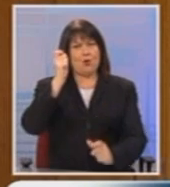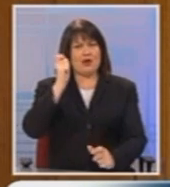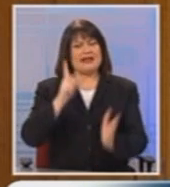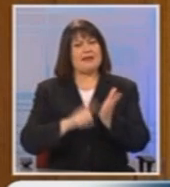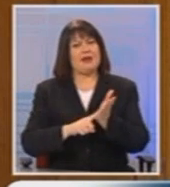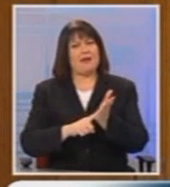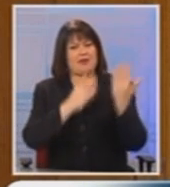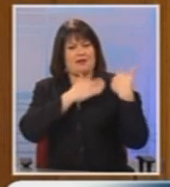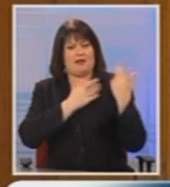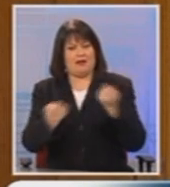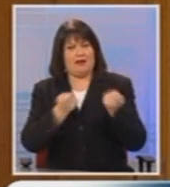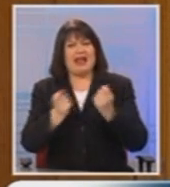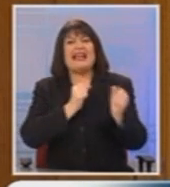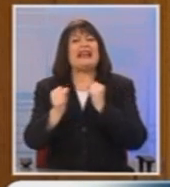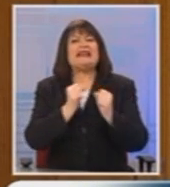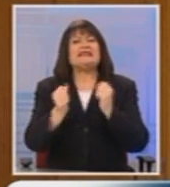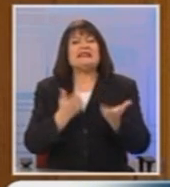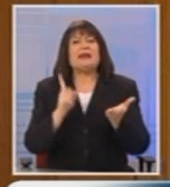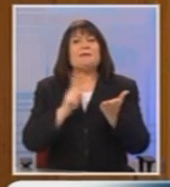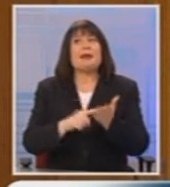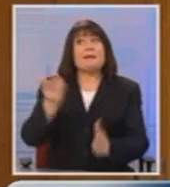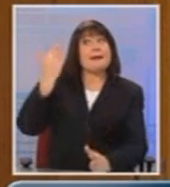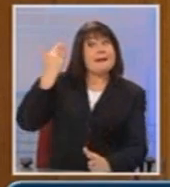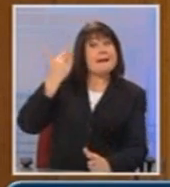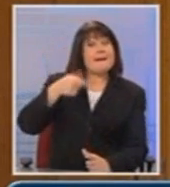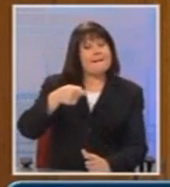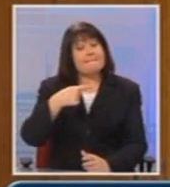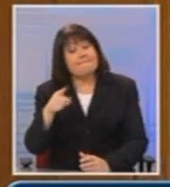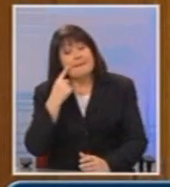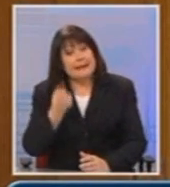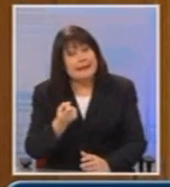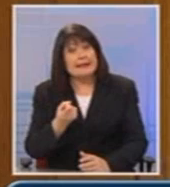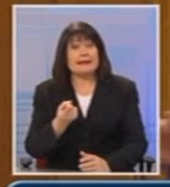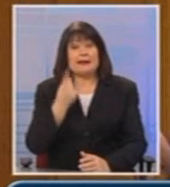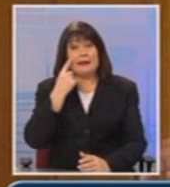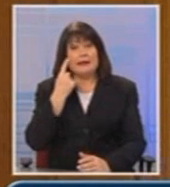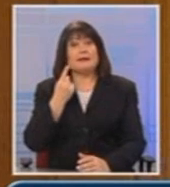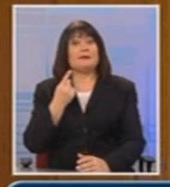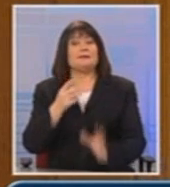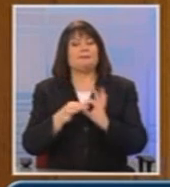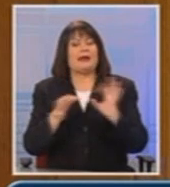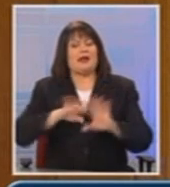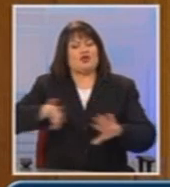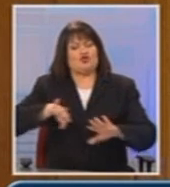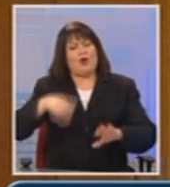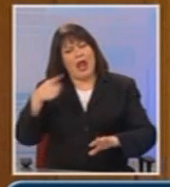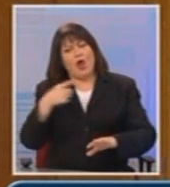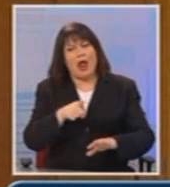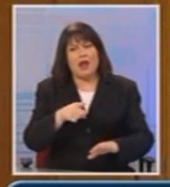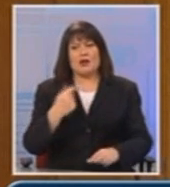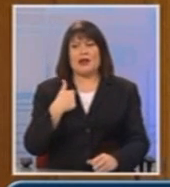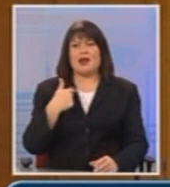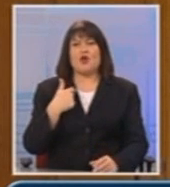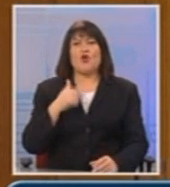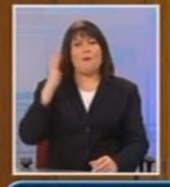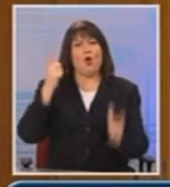όταν διαχειρίζεται κρίσεις, είναι να ετεροχρονίζει τη μια κρίση από την άλλη, να τη μερικά να την αποσυνδέει, και επειδή εγώ είμαι